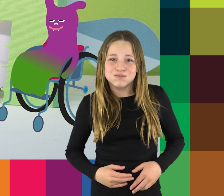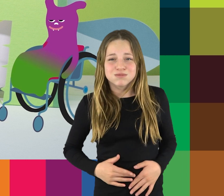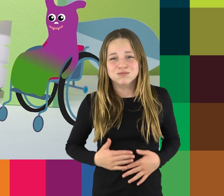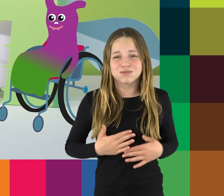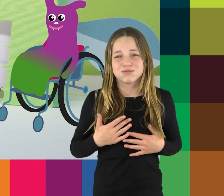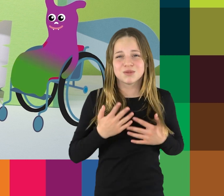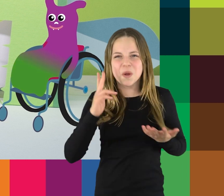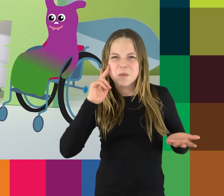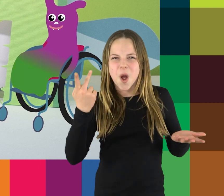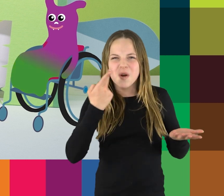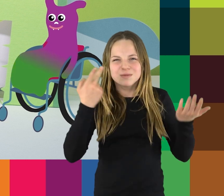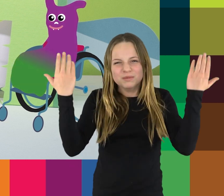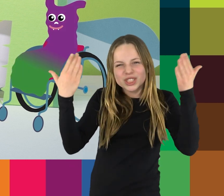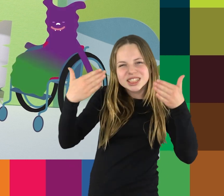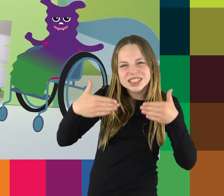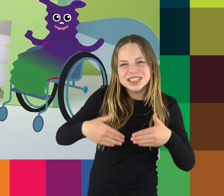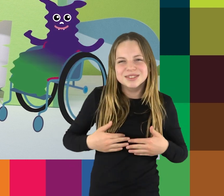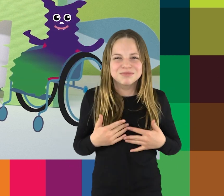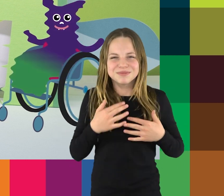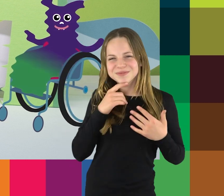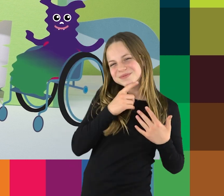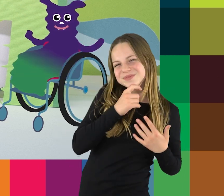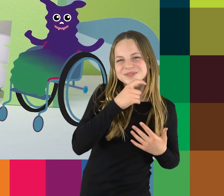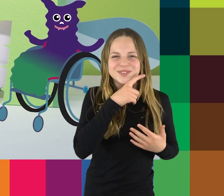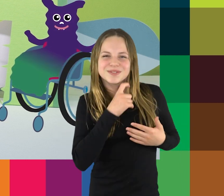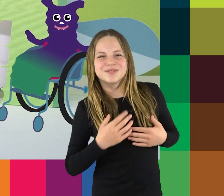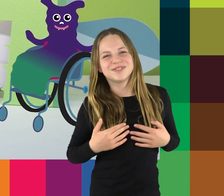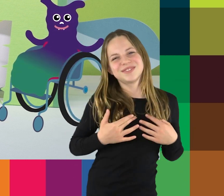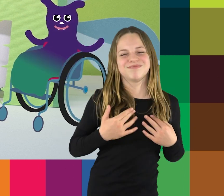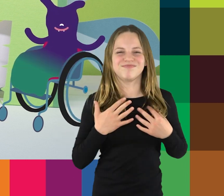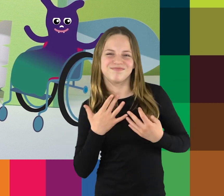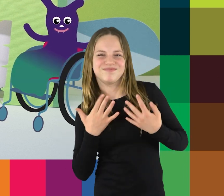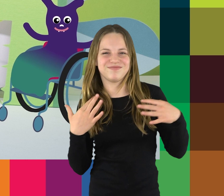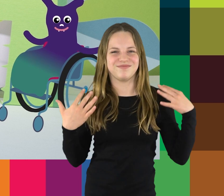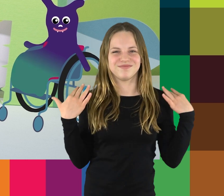Oh, on devient violet. Ça chatouille.